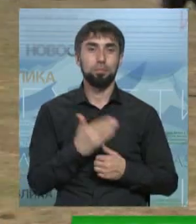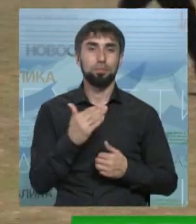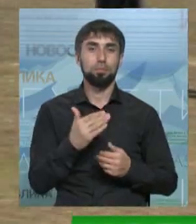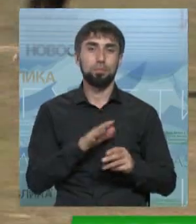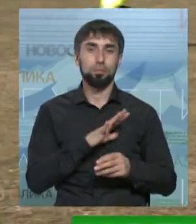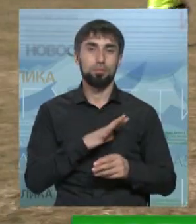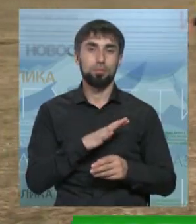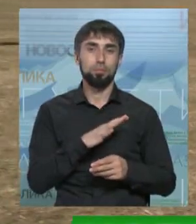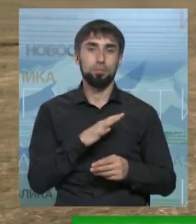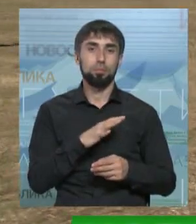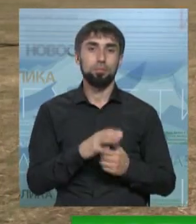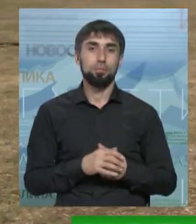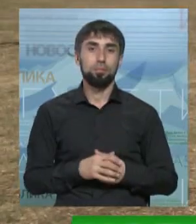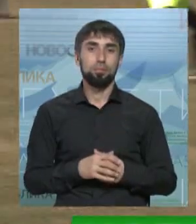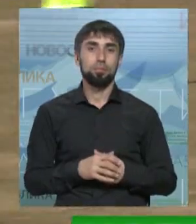самих игроков.